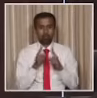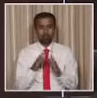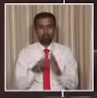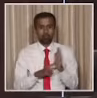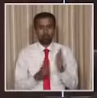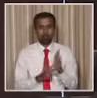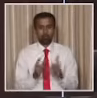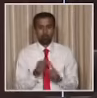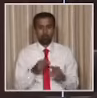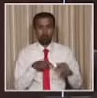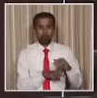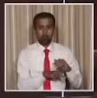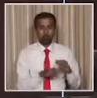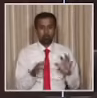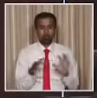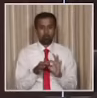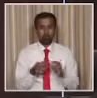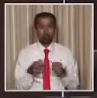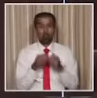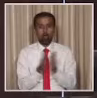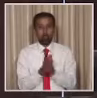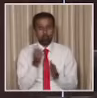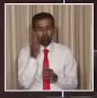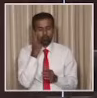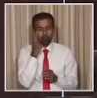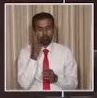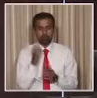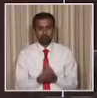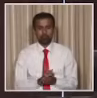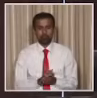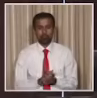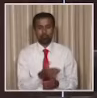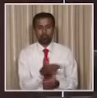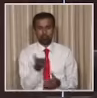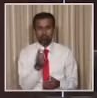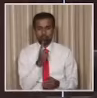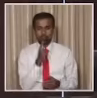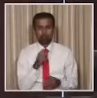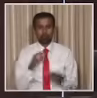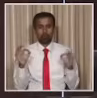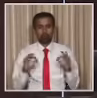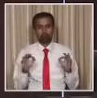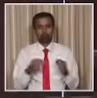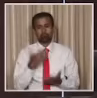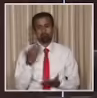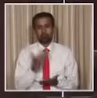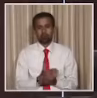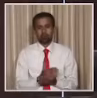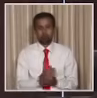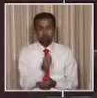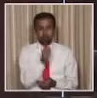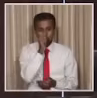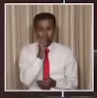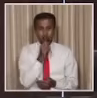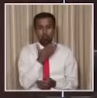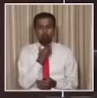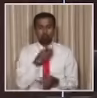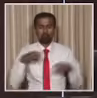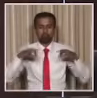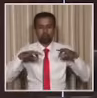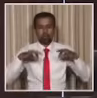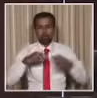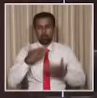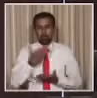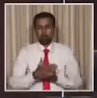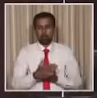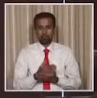විමුක්තිුණත් එක්ක යටින් තියෙන ඒ සම්බන්ධතාවය අපි ඔක්කොම දන්නවා ඒ නිසා අපි ඔබතුමාලට කියන්නේ මේ නාඩගම් ටික නතර කරන්න බොරු රංගපෑම් ටික නතර කරන්න ඔබතුමා